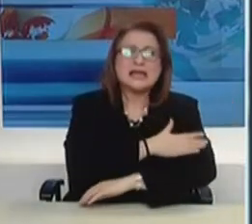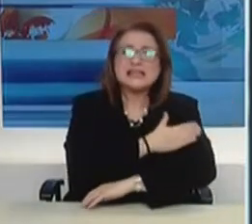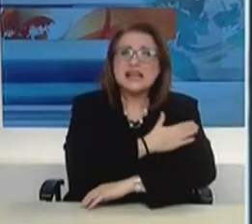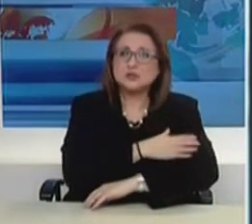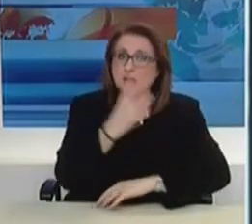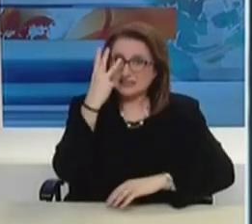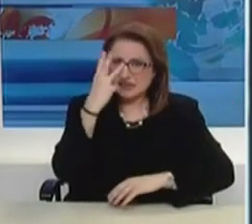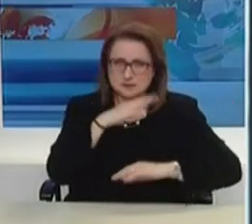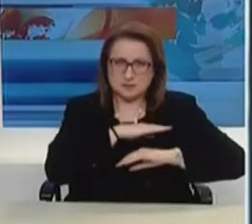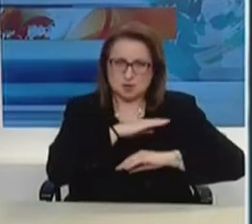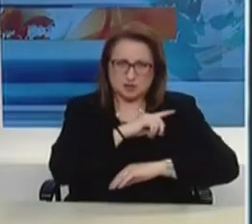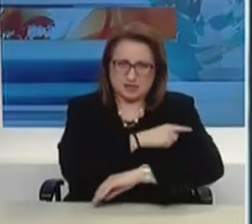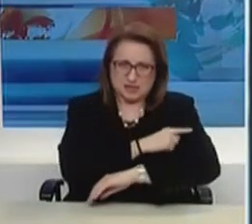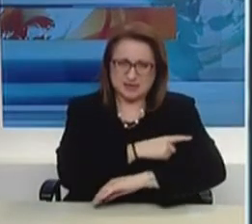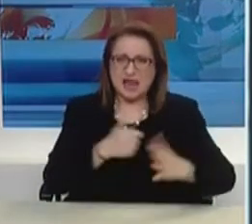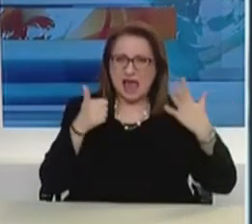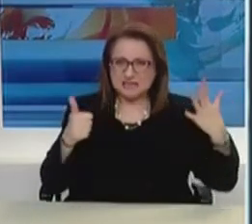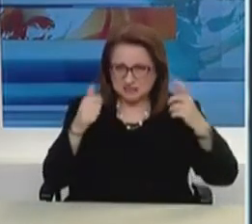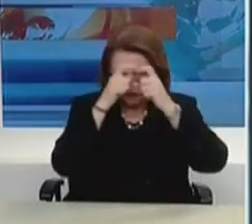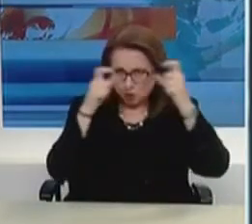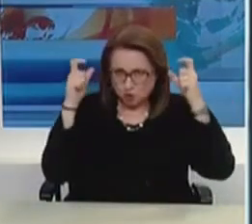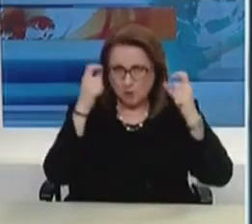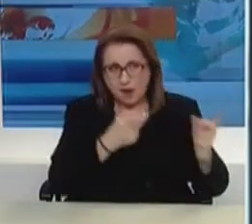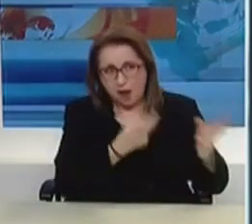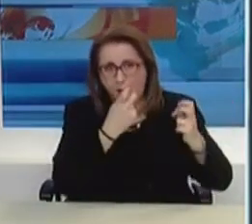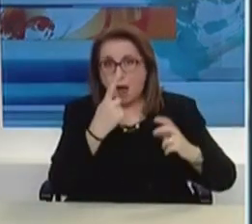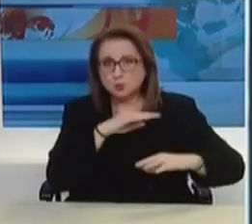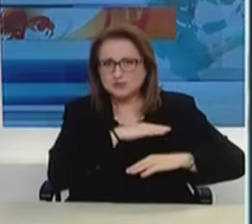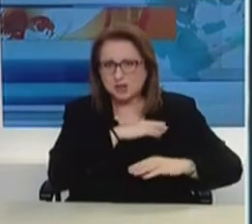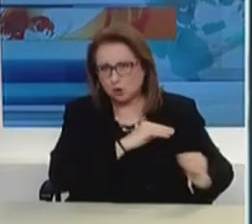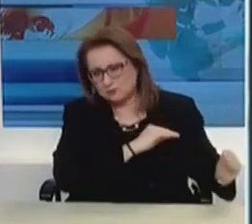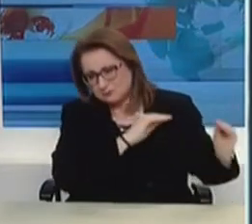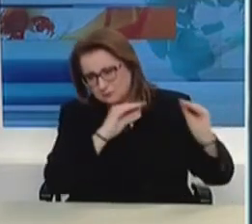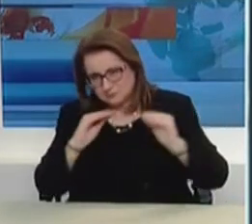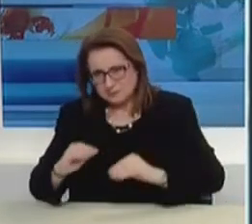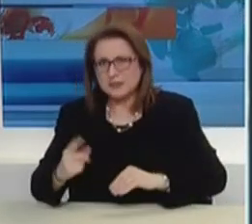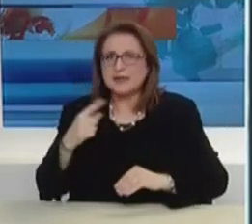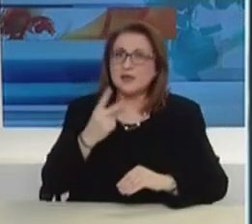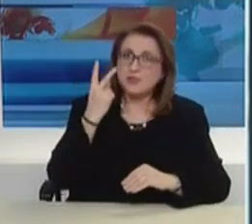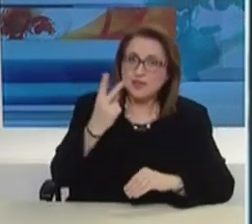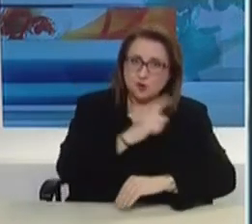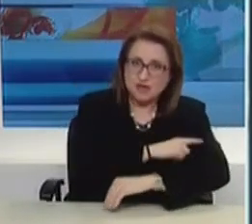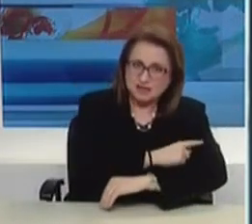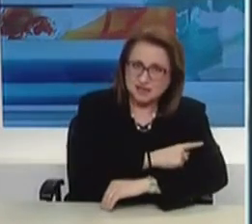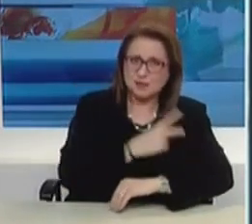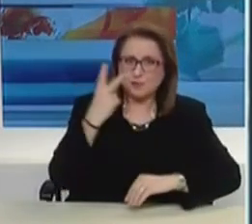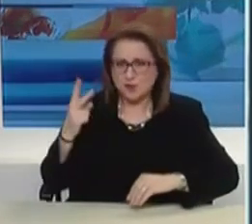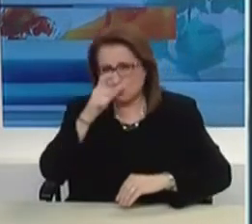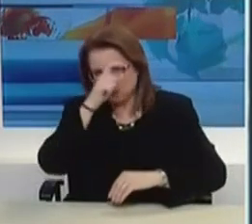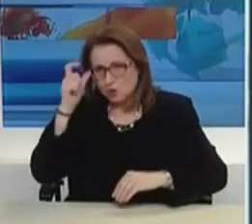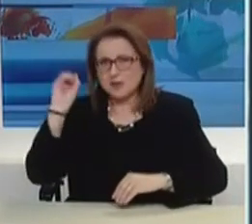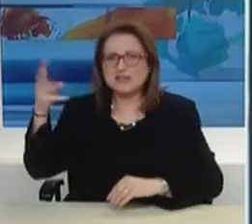3 στρατιωτικούς γιατρούς και 6 νοσηλευτές, ενώ 2 στρατιωτικοί γιατροί και 2 νοσηλευτές αποστέλλονται στο Γενικό Νοσοκομείο